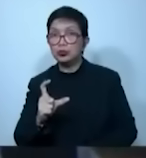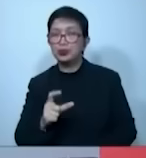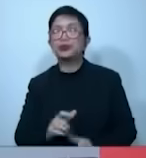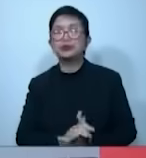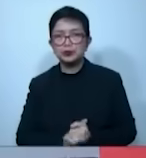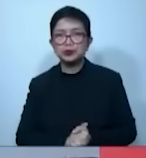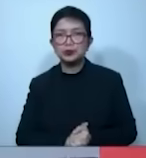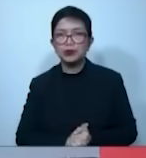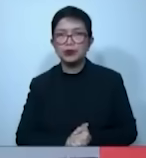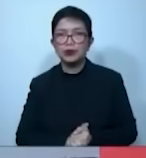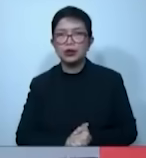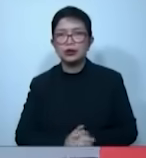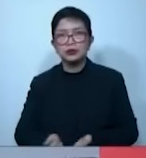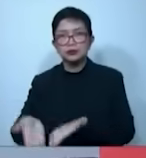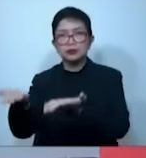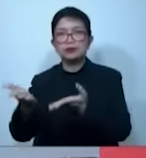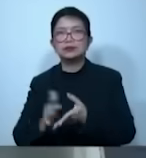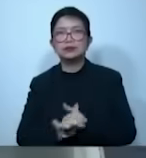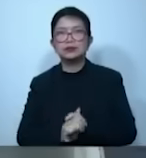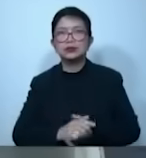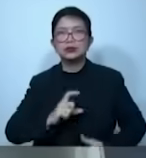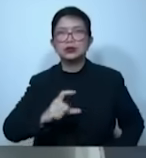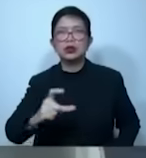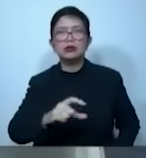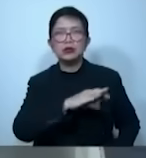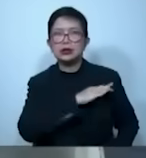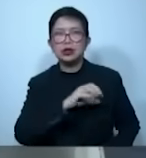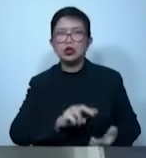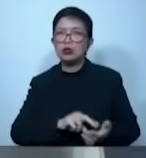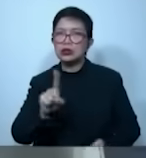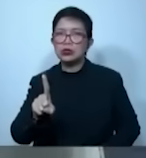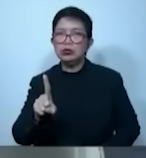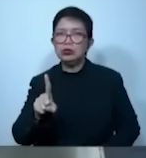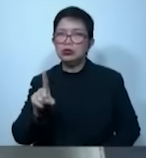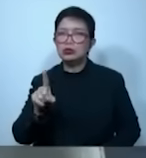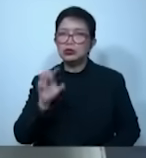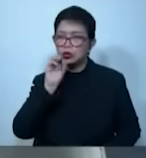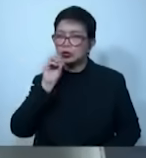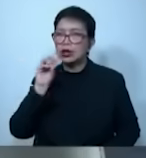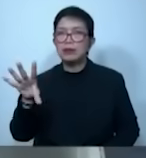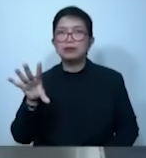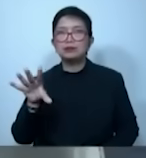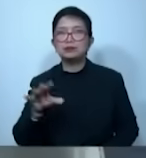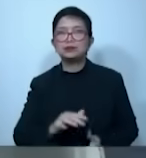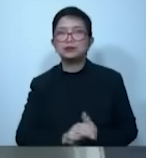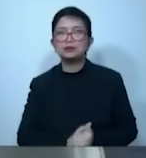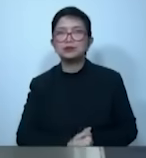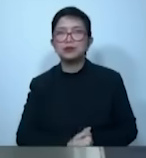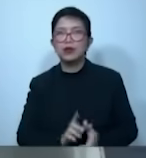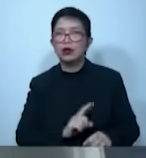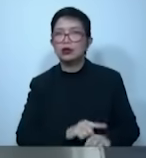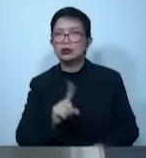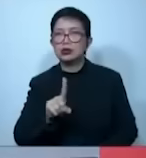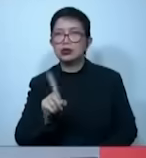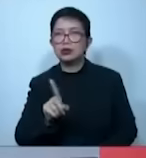baik ya Dan kami silakan kepada calon Presiden nomor urut sat untuk menagapi jawaban dari calon Presiden nomor urut 3 waktu anda